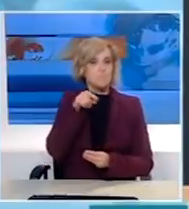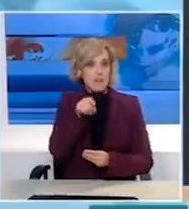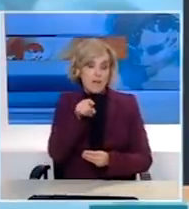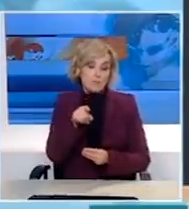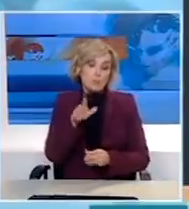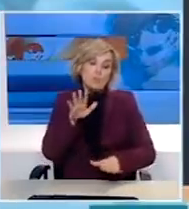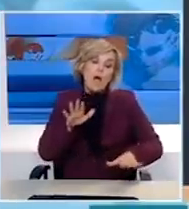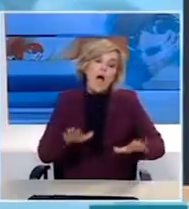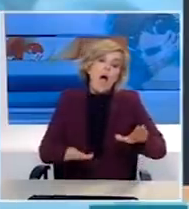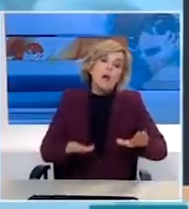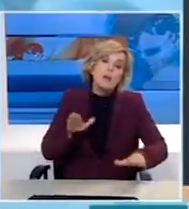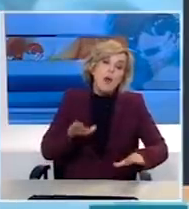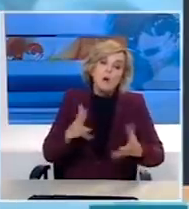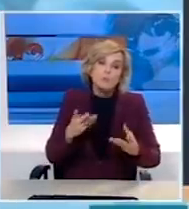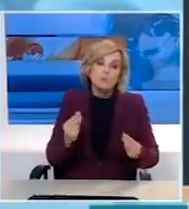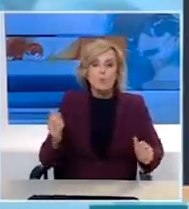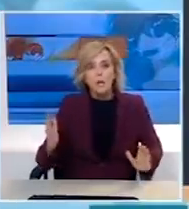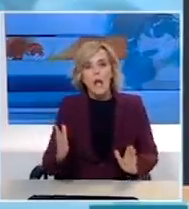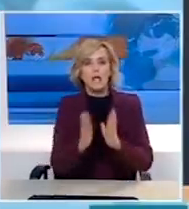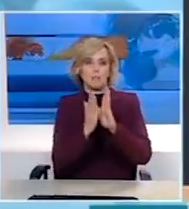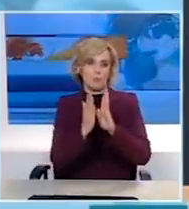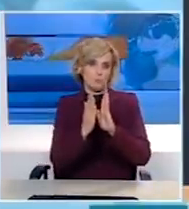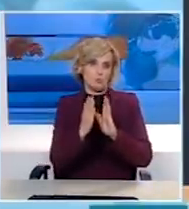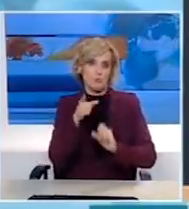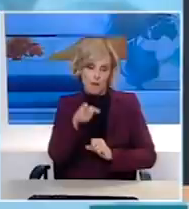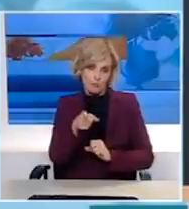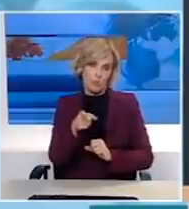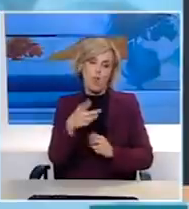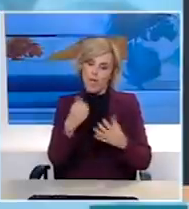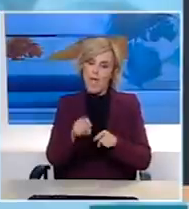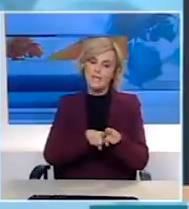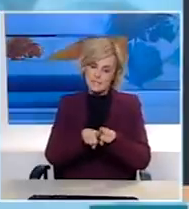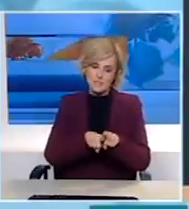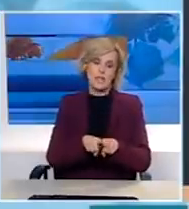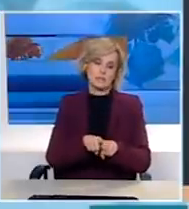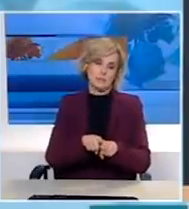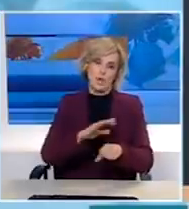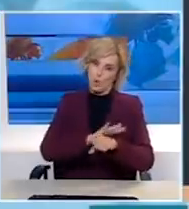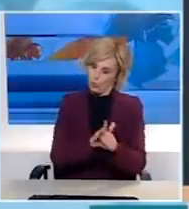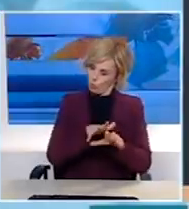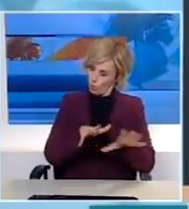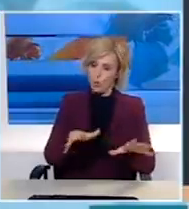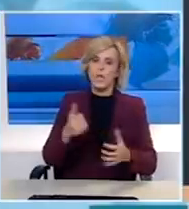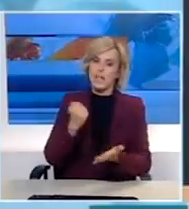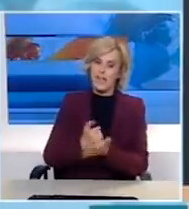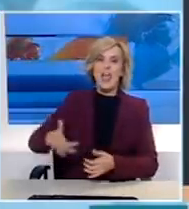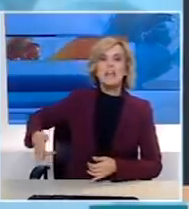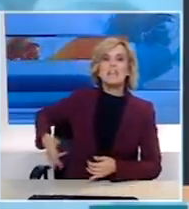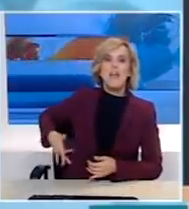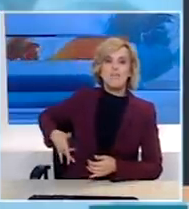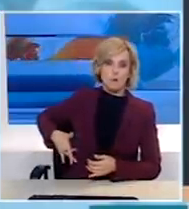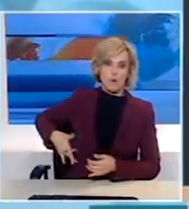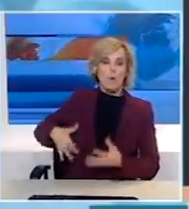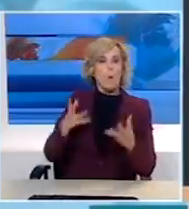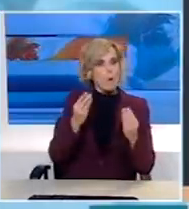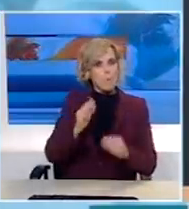καθοδηγεί την περαιτέρω αντιμετώπιση και την σοβαρότητα του περιστατικού. Σχετίζεται σίγουρα με τη σοβαρότητα πάντως από ό,τι φαίνεται. Αλλά και